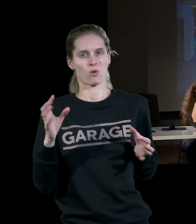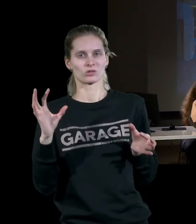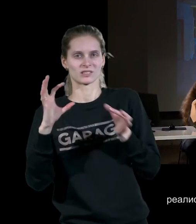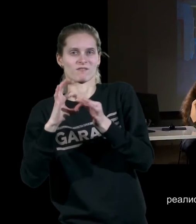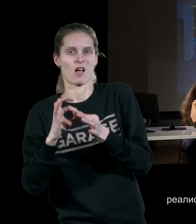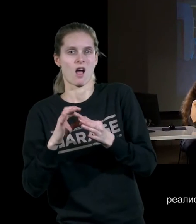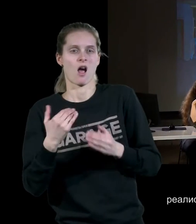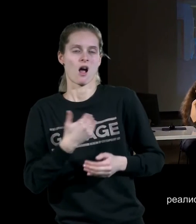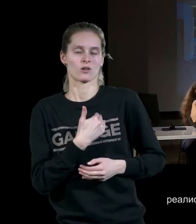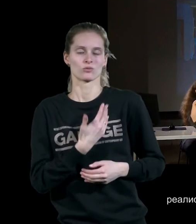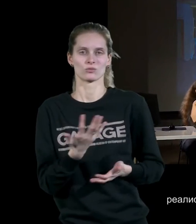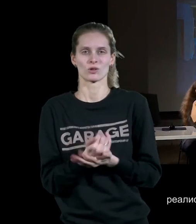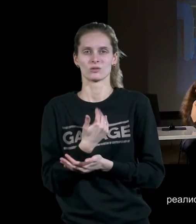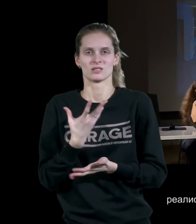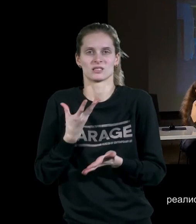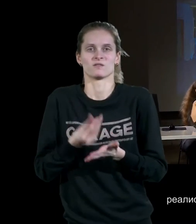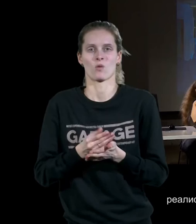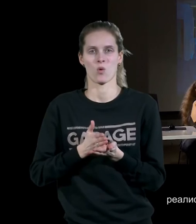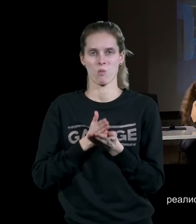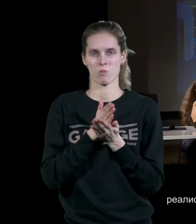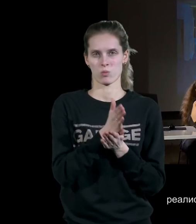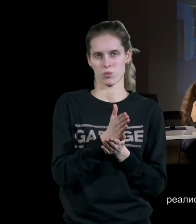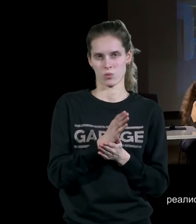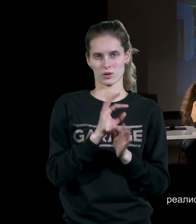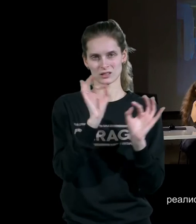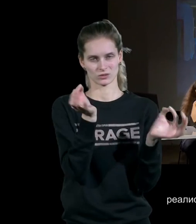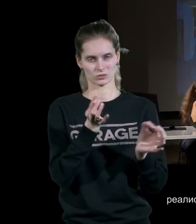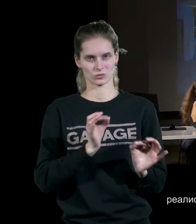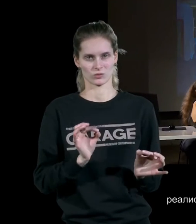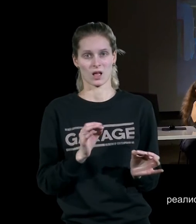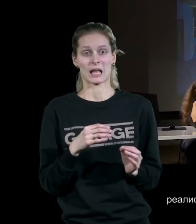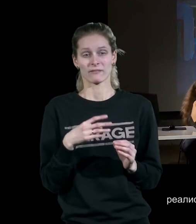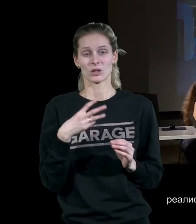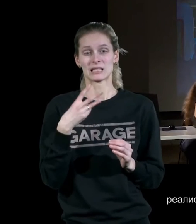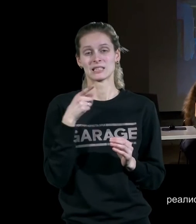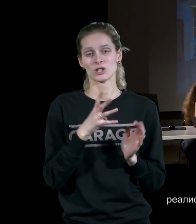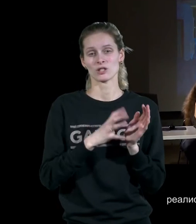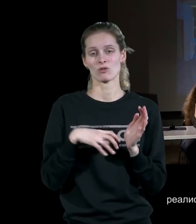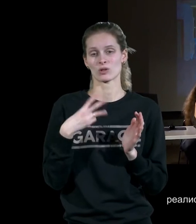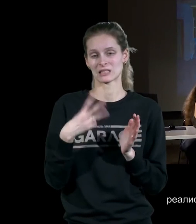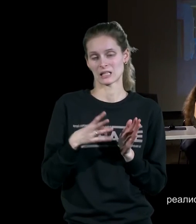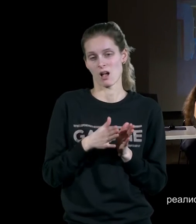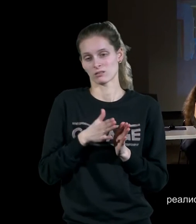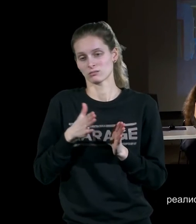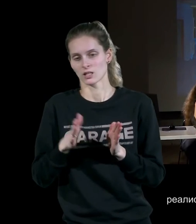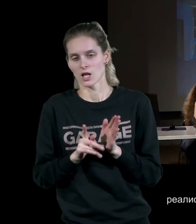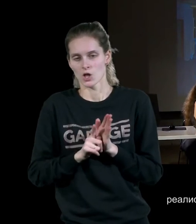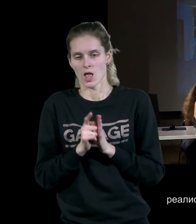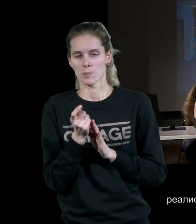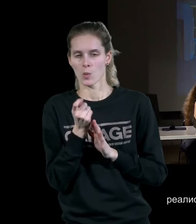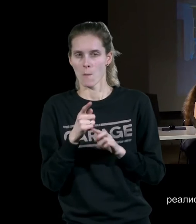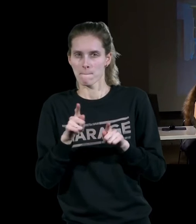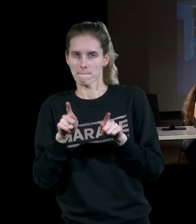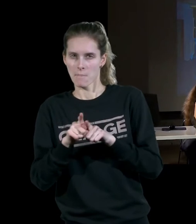искусстве. И вот в 30-е годы он начинает рисовать, делать более-менее реалистическую живопись, посвященную